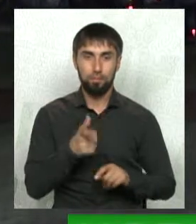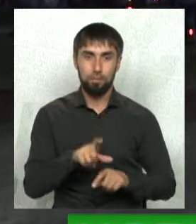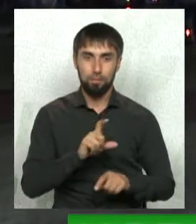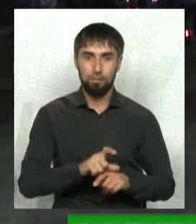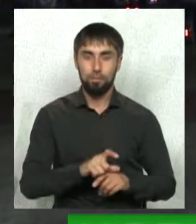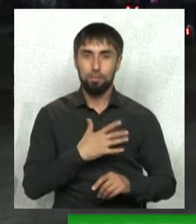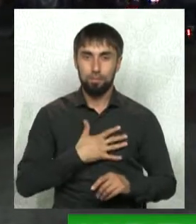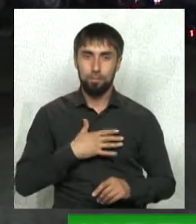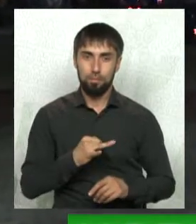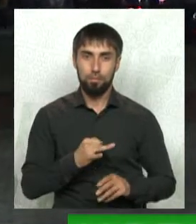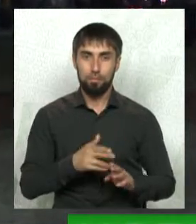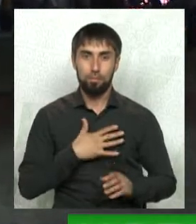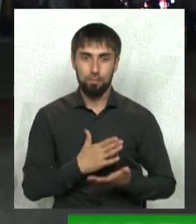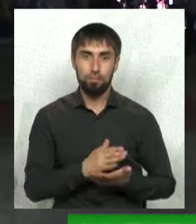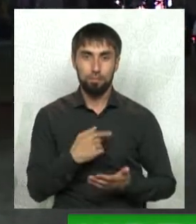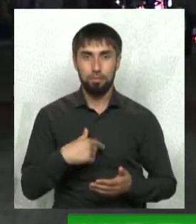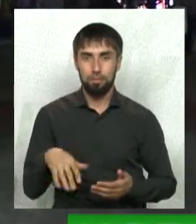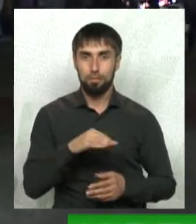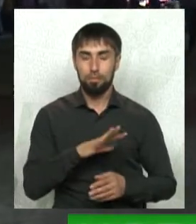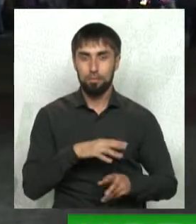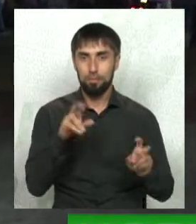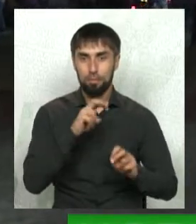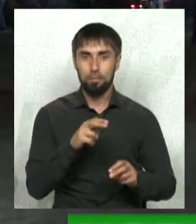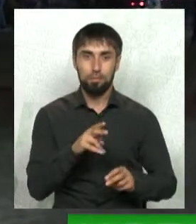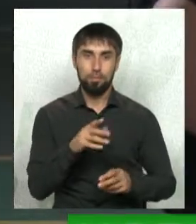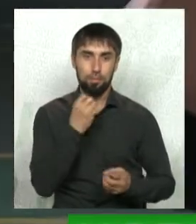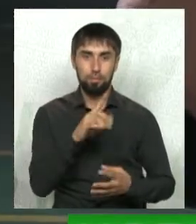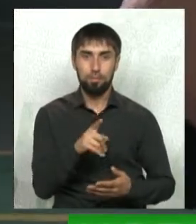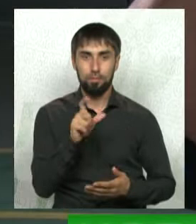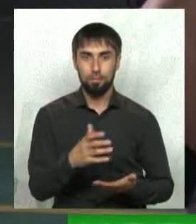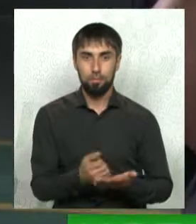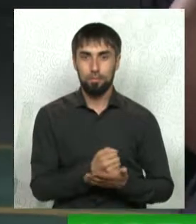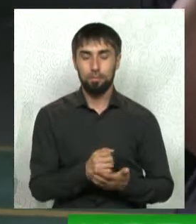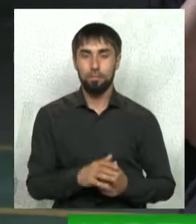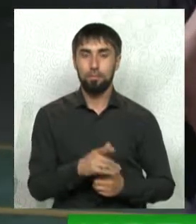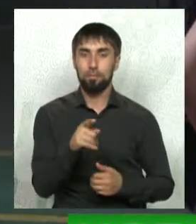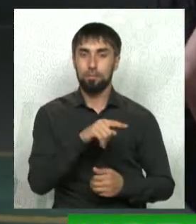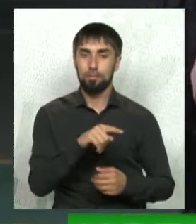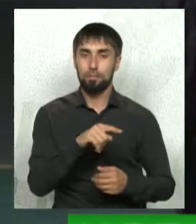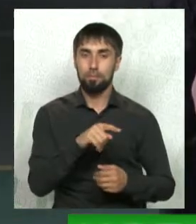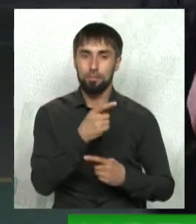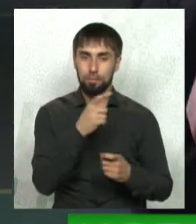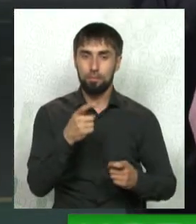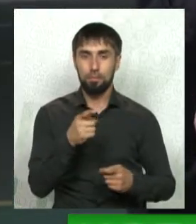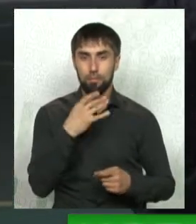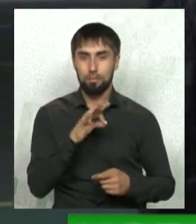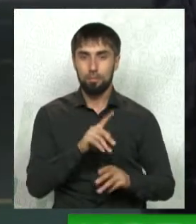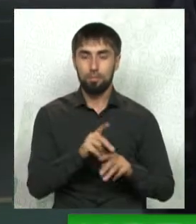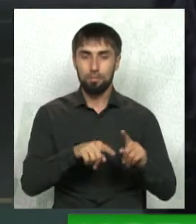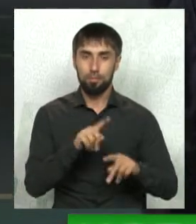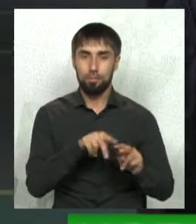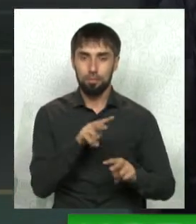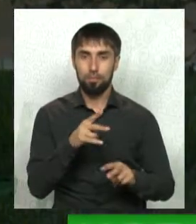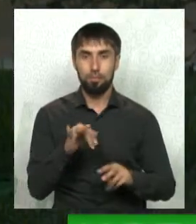волнуется. Мы все тебя здесь ходили, искали. Хорошо, что ты нашелся. Призвав родителей быть бдительными, полицейские продолжают